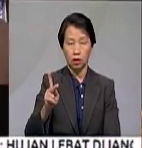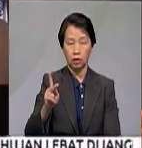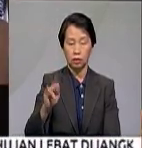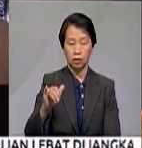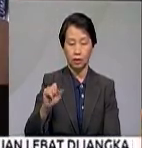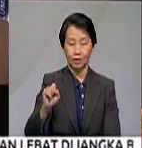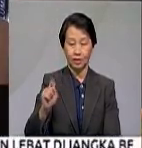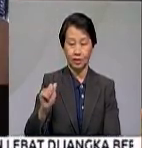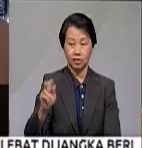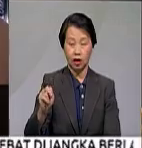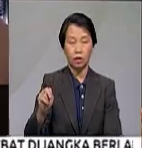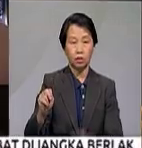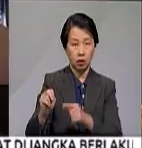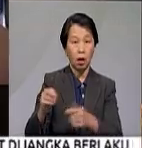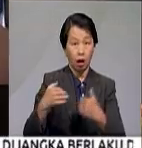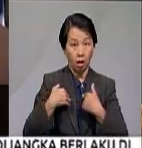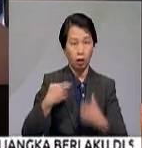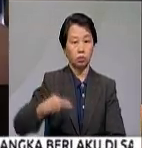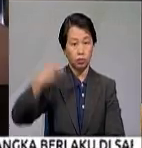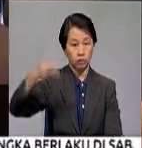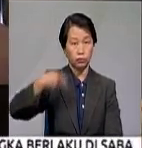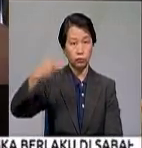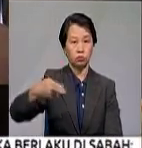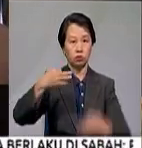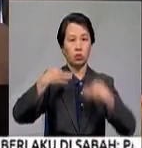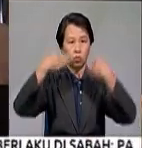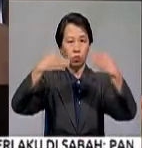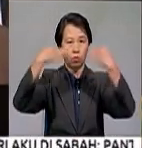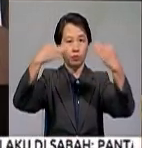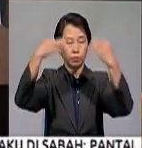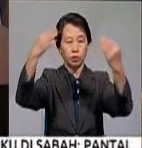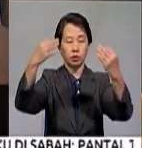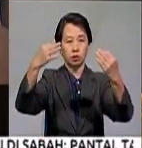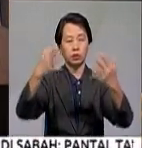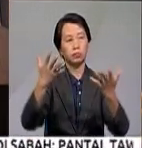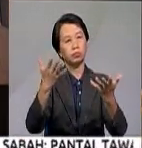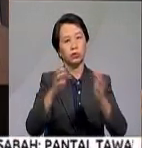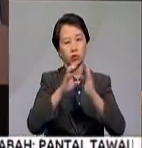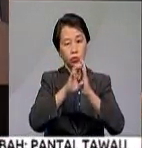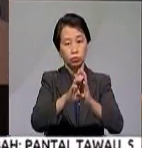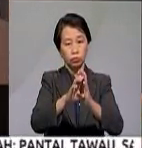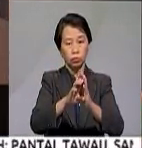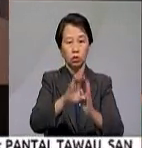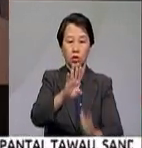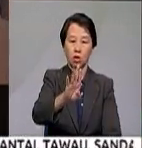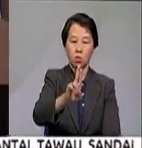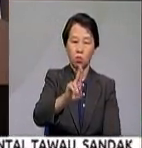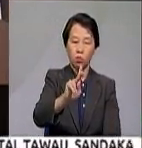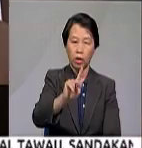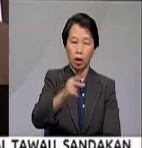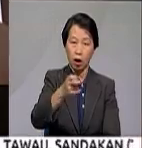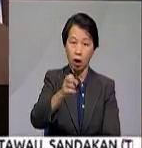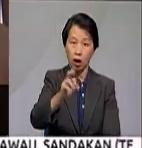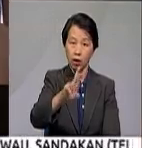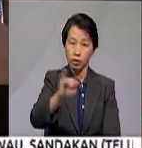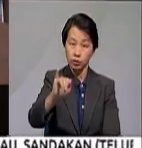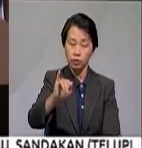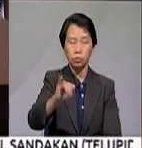sejarah Islam yang terkenal lah, umpamanya Al-Bukhari